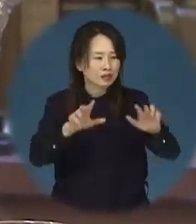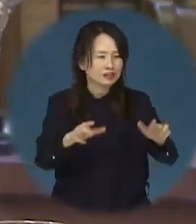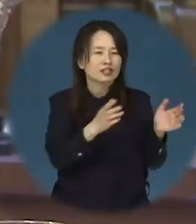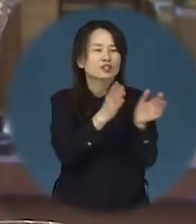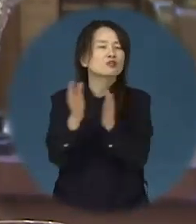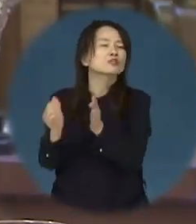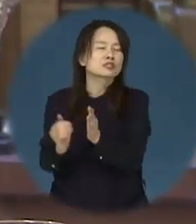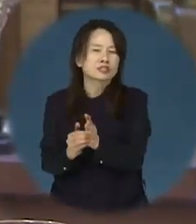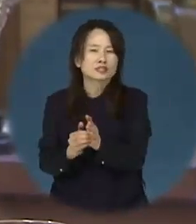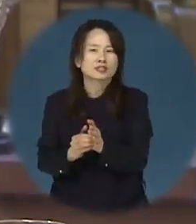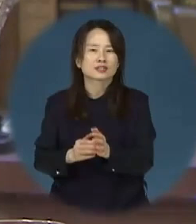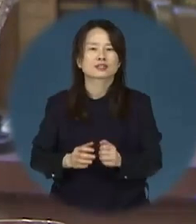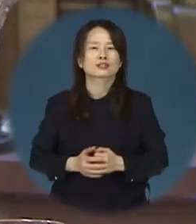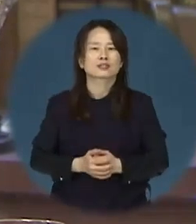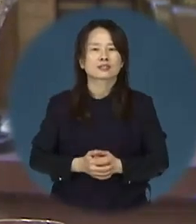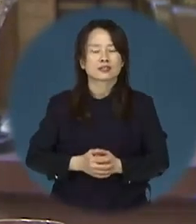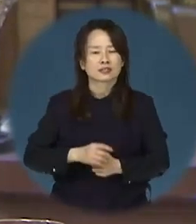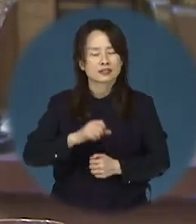그러니까